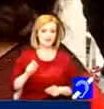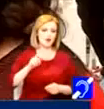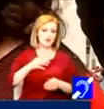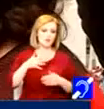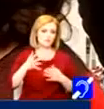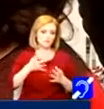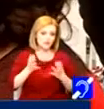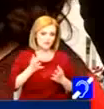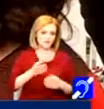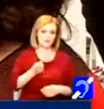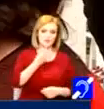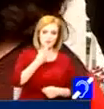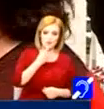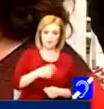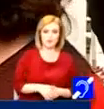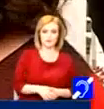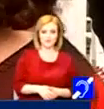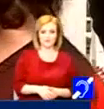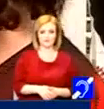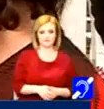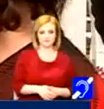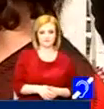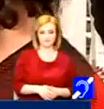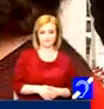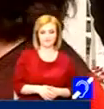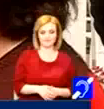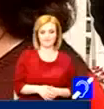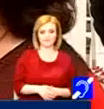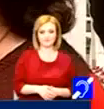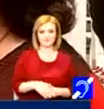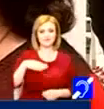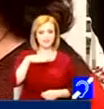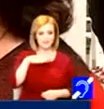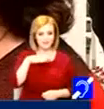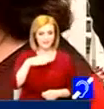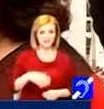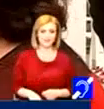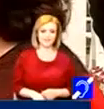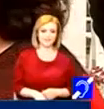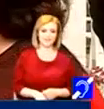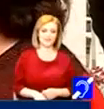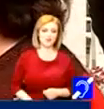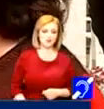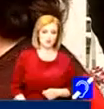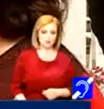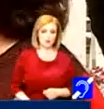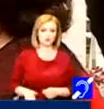patlăgele, ouă, asta păstrăma, carne,